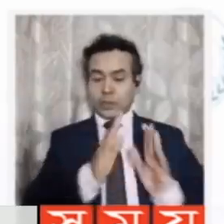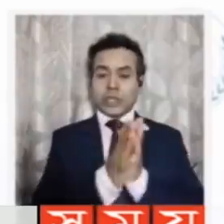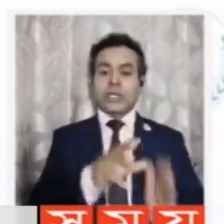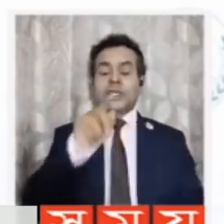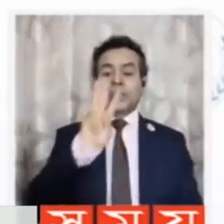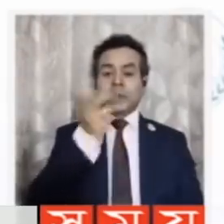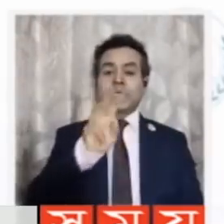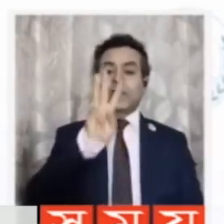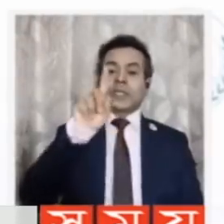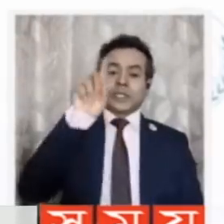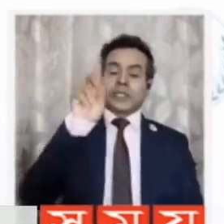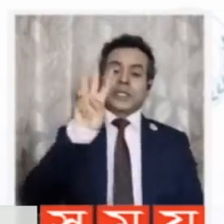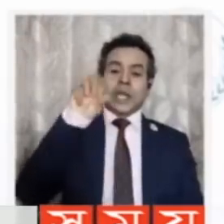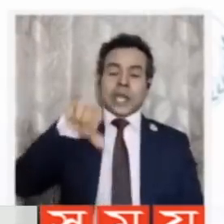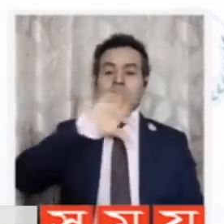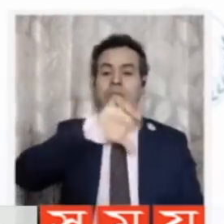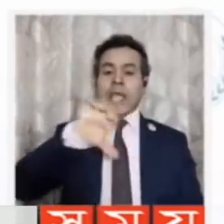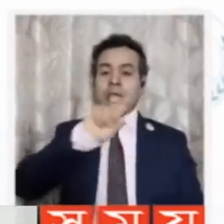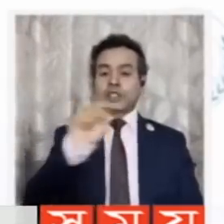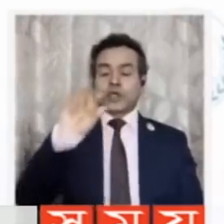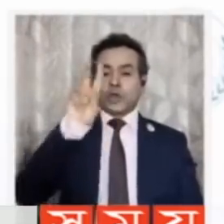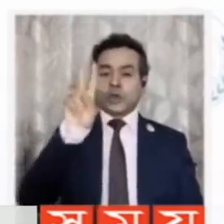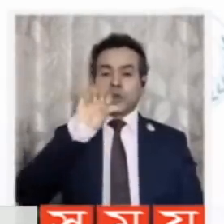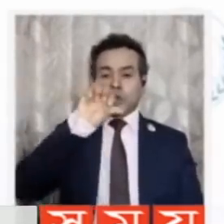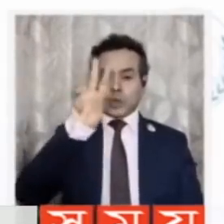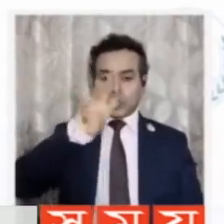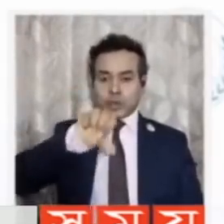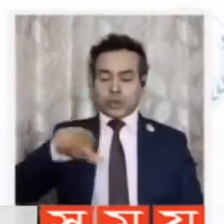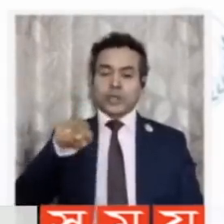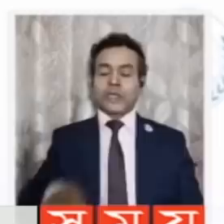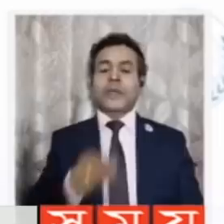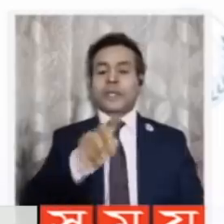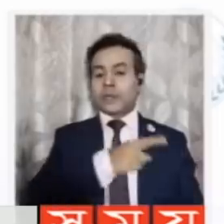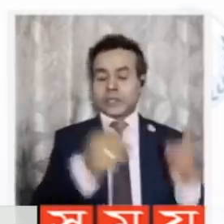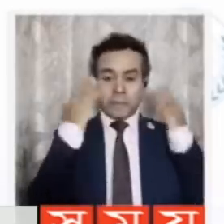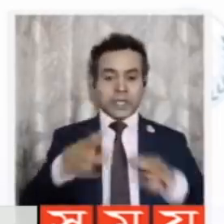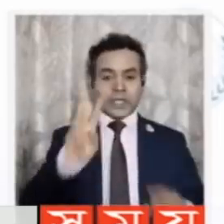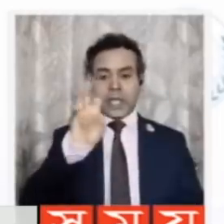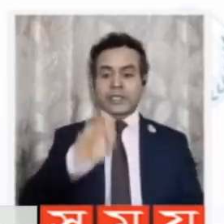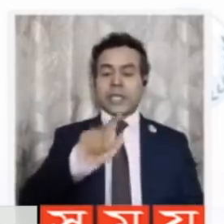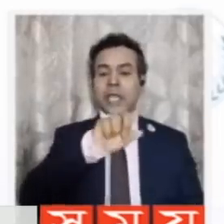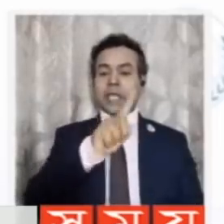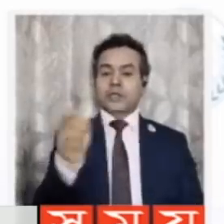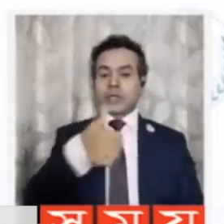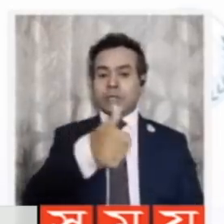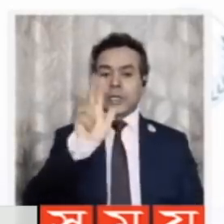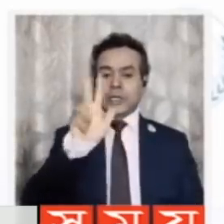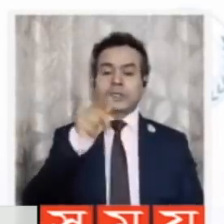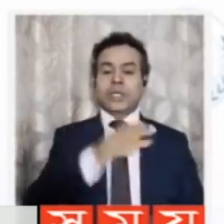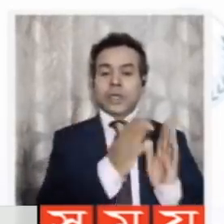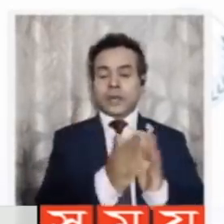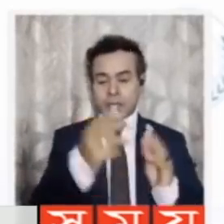3,69,189 জন, 24 ঘন্টায় কোয়ারেন্টাইন থেকে ছাড় পেয়েছেন 3,168 জন, এ পর্যন্ত ছাড় পেয়েছেন